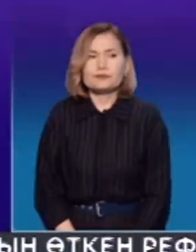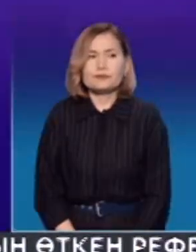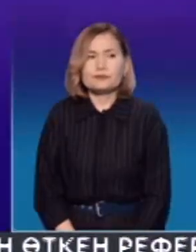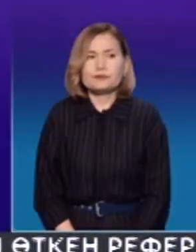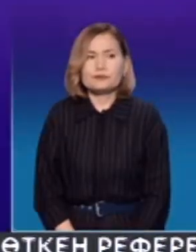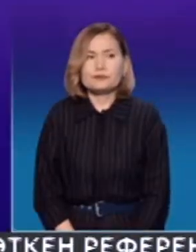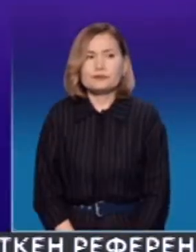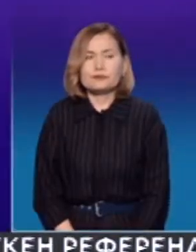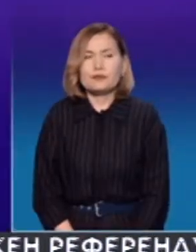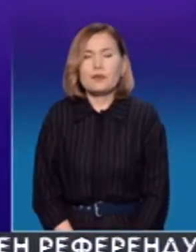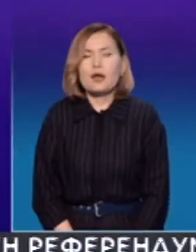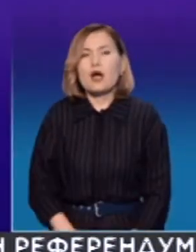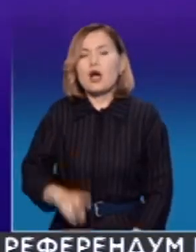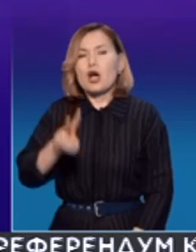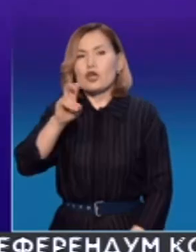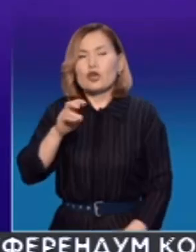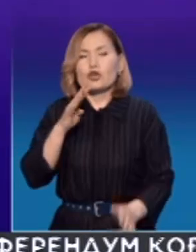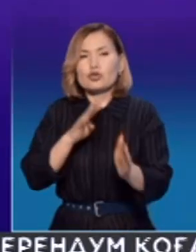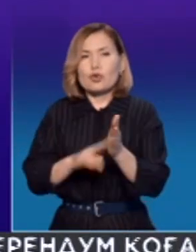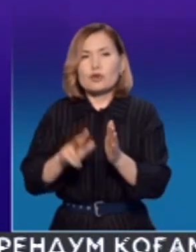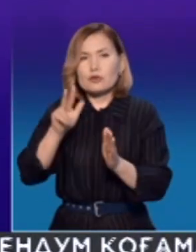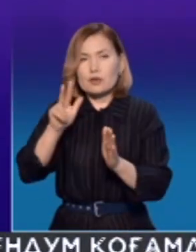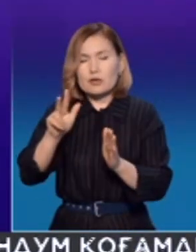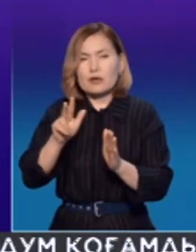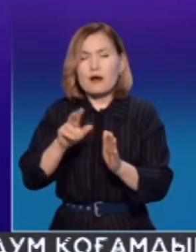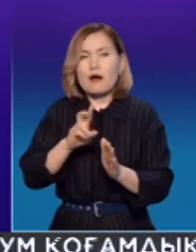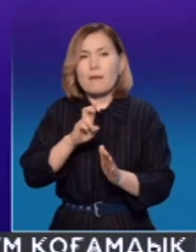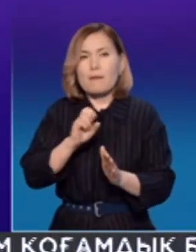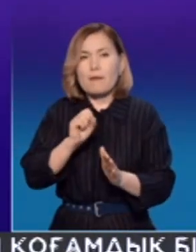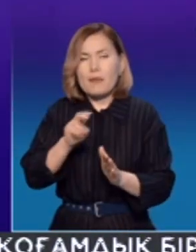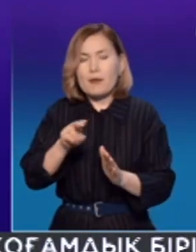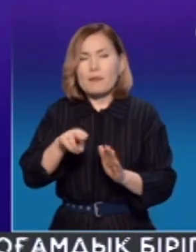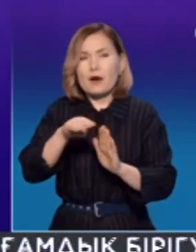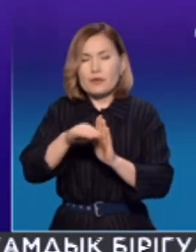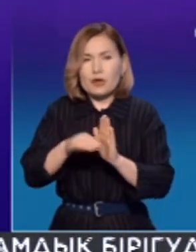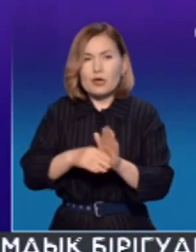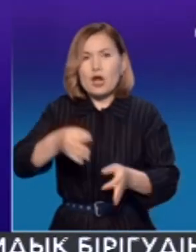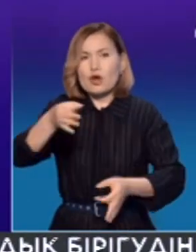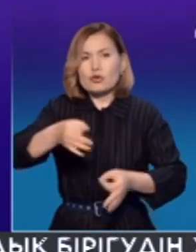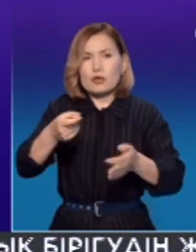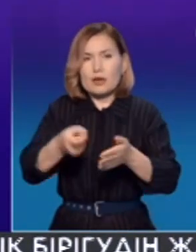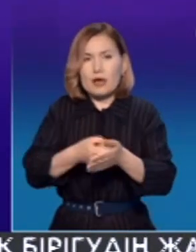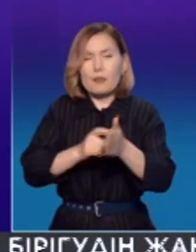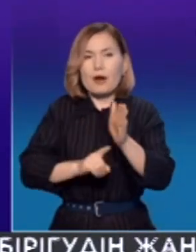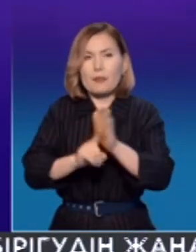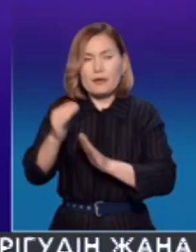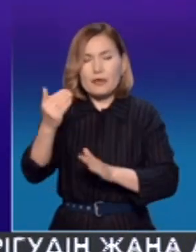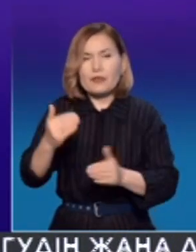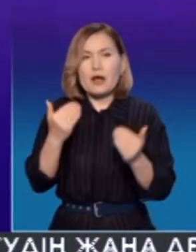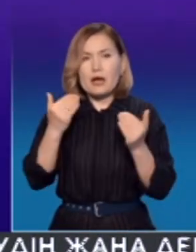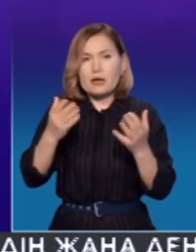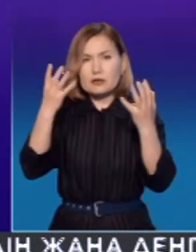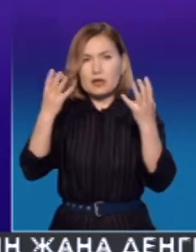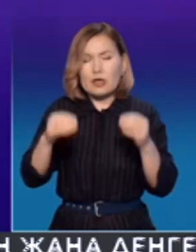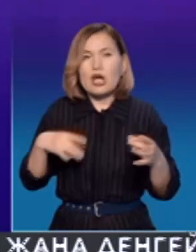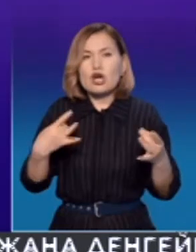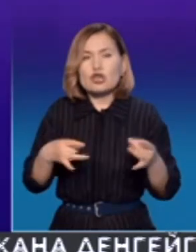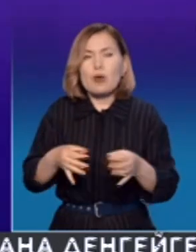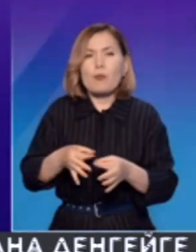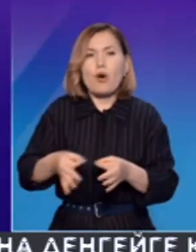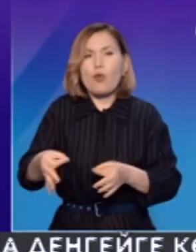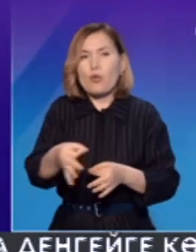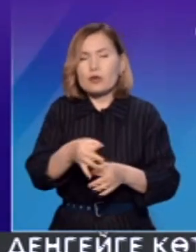Қылмыстық кодексінің 293 бабының 3-ші бөлігі бойынша сотқа дейінгі тергеу амалдары басталды. Қазіргі уақытта Жамбыл облысы